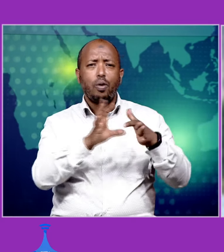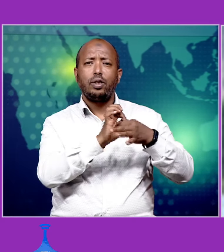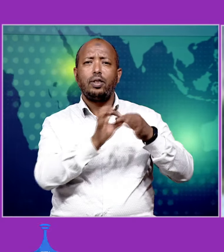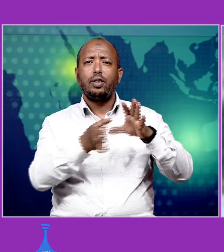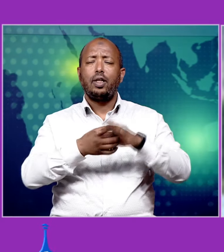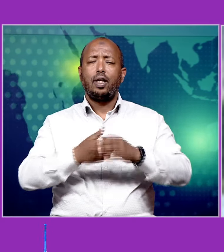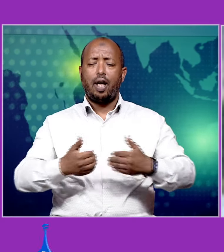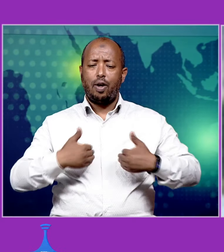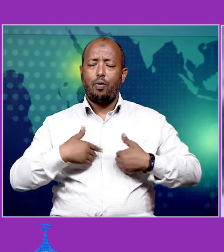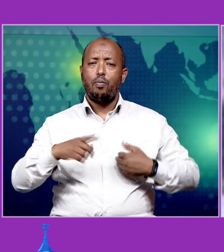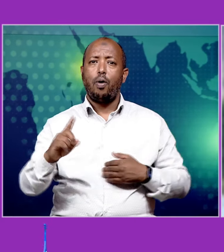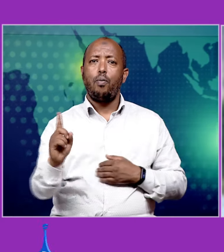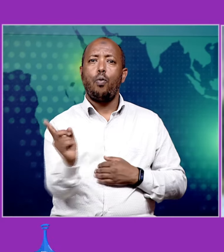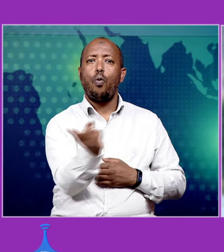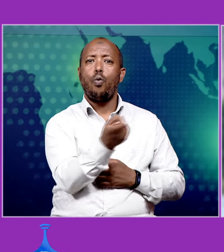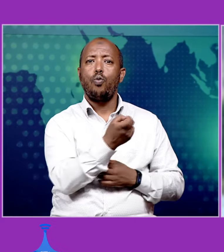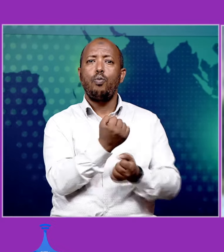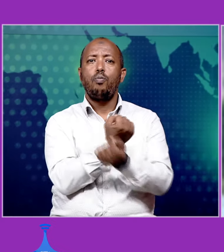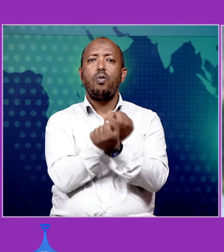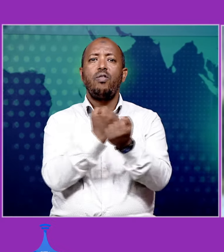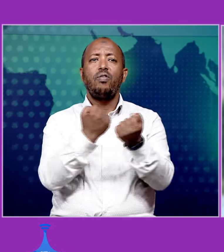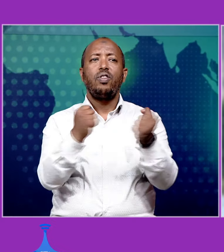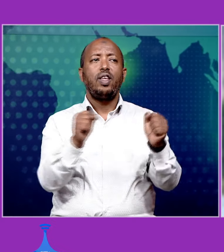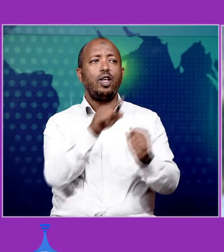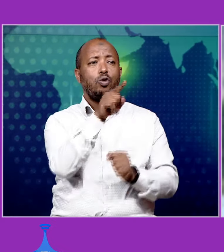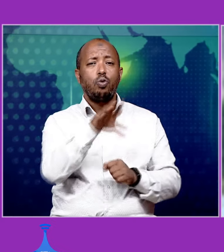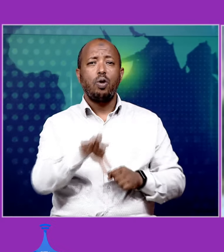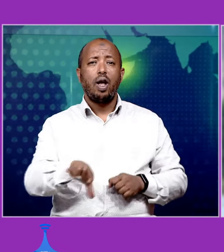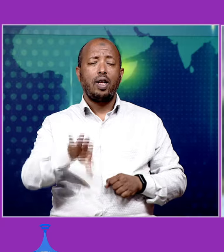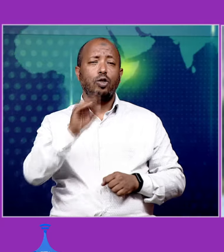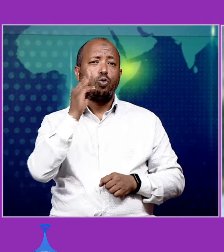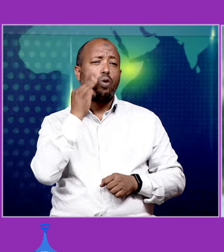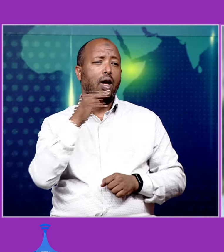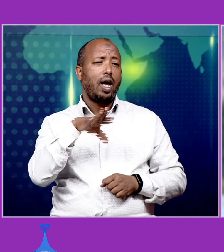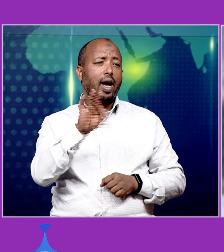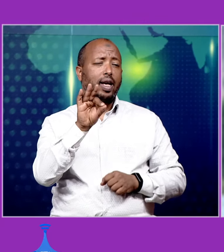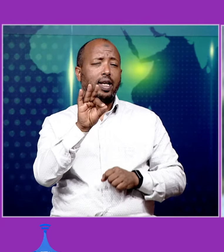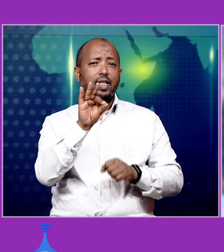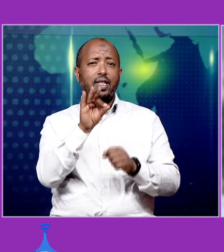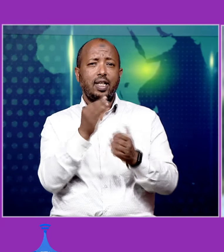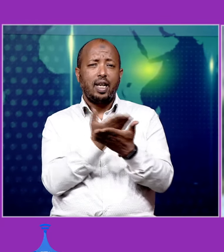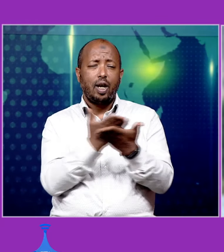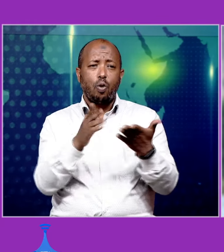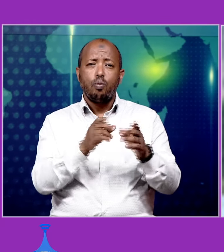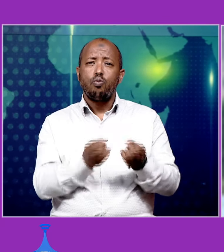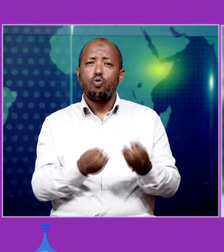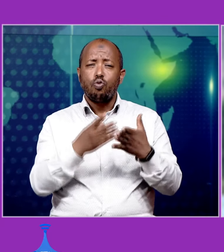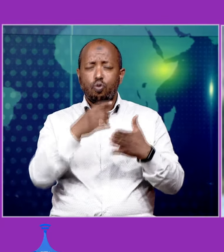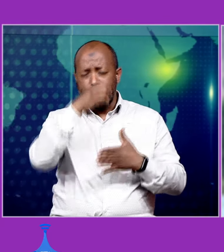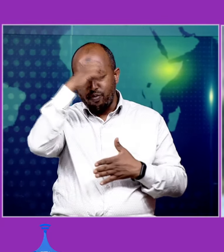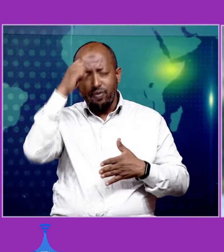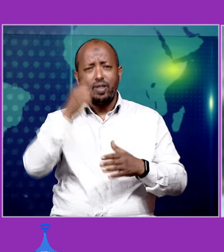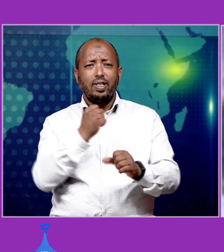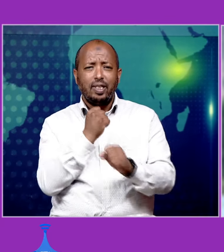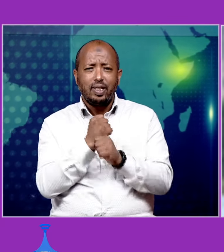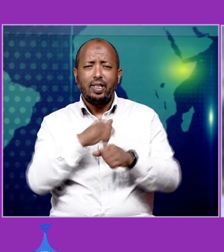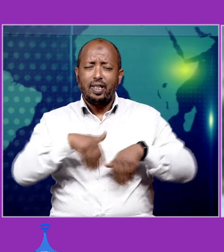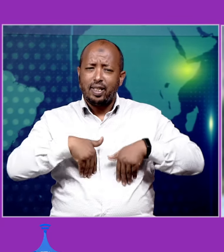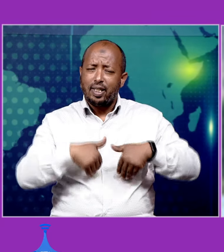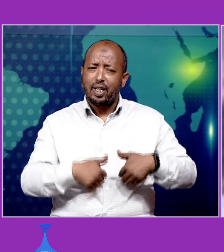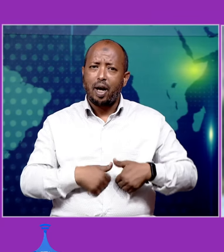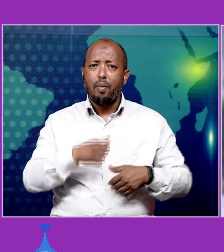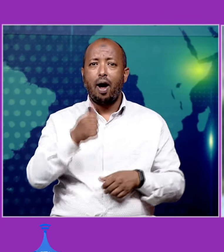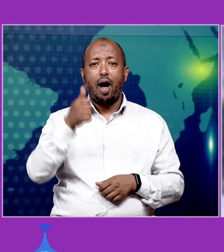በመሆኑ መፍትሄ እልባት ያገኝ ዘንድ ብዙ ጥረት ክቡር ጠቅላይ ሚኒስትር